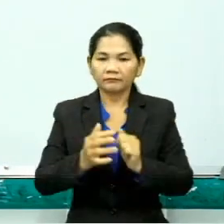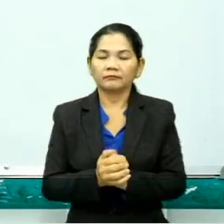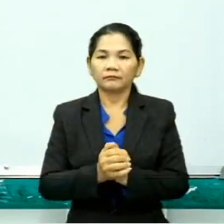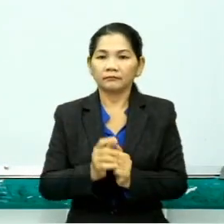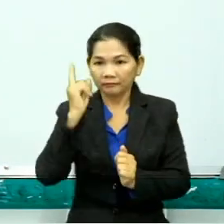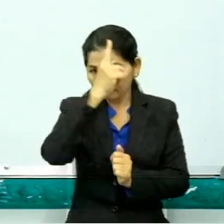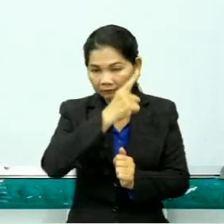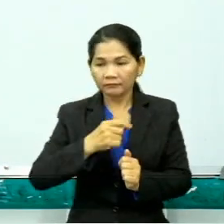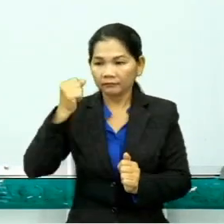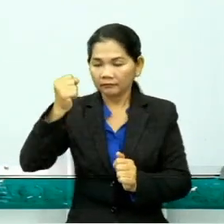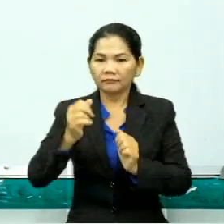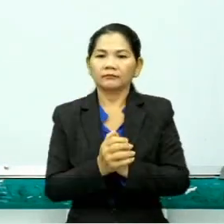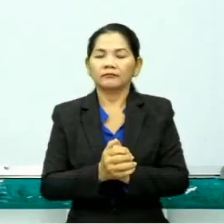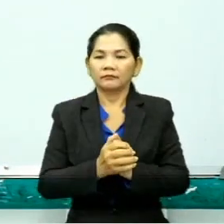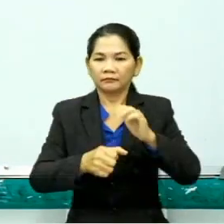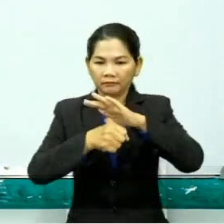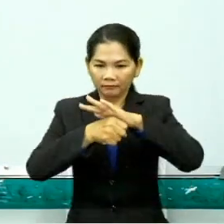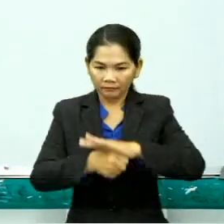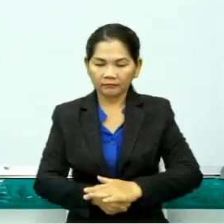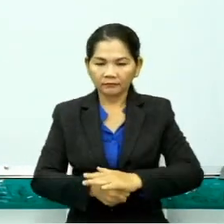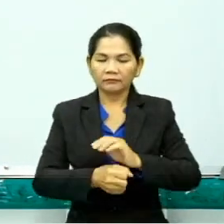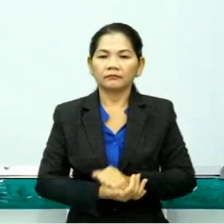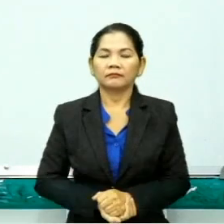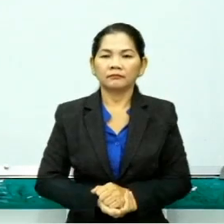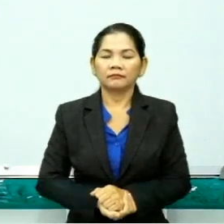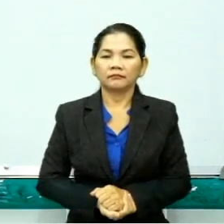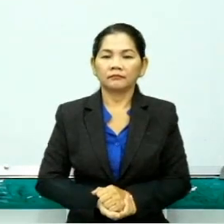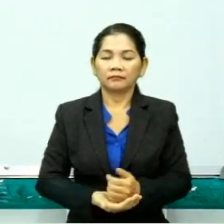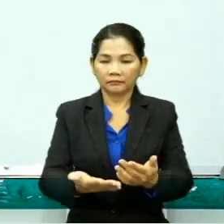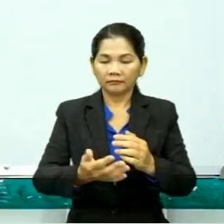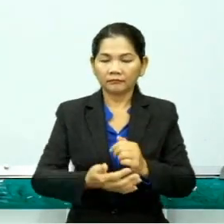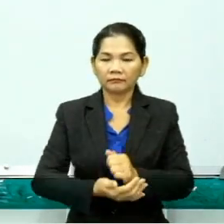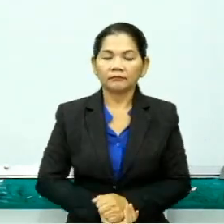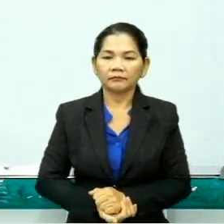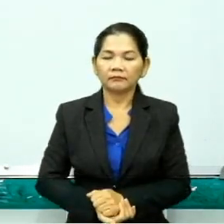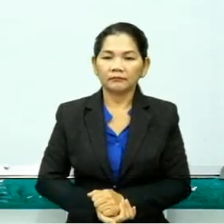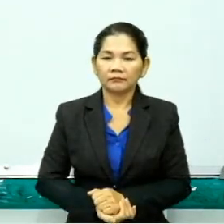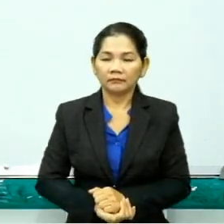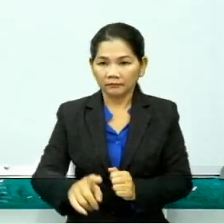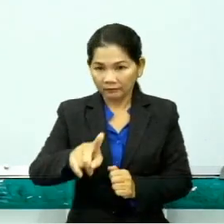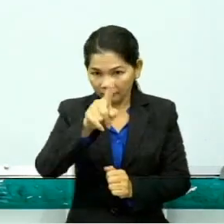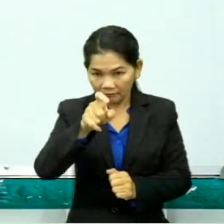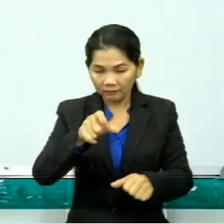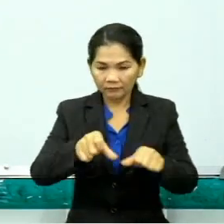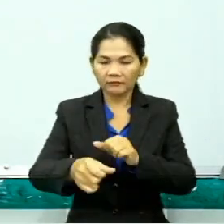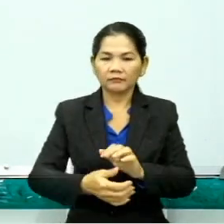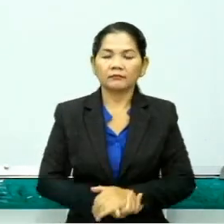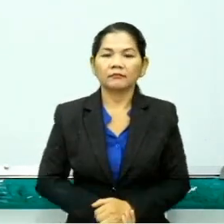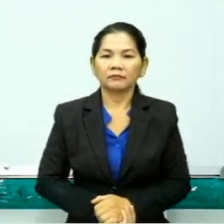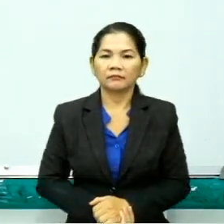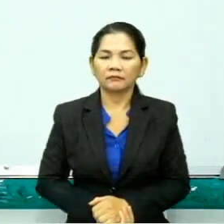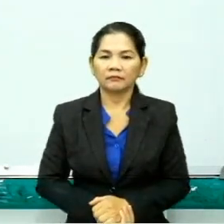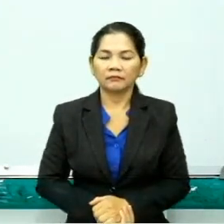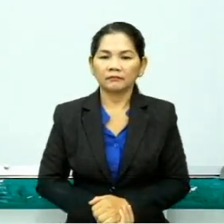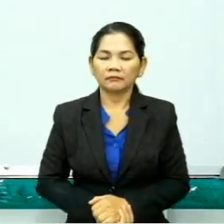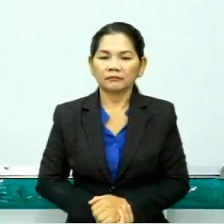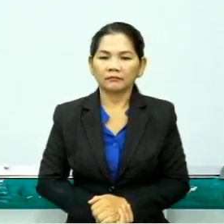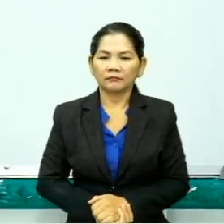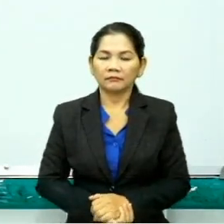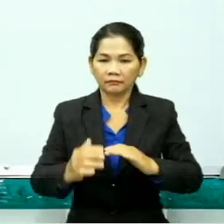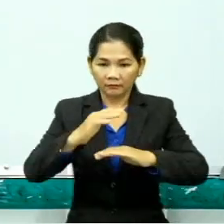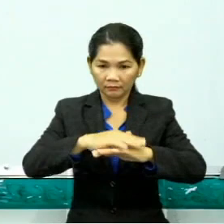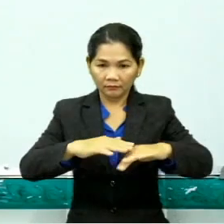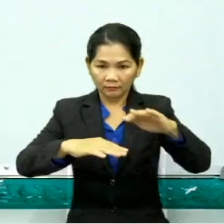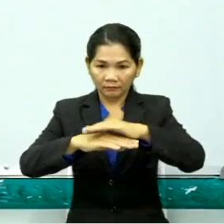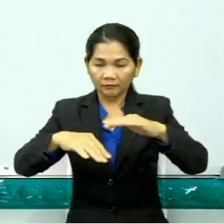phong cứ tôi nâng bịa sai mòn chà lấy con sẽ đập vào tờ tiền là con này kêu miên sầm nụ bằng tờ tiền chà chất sáng con chà tôi